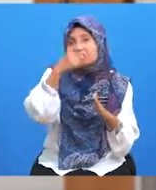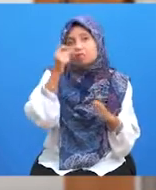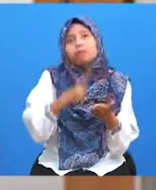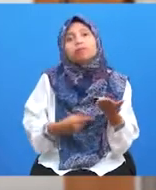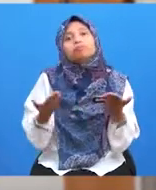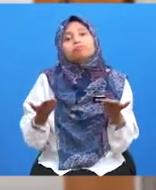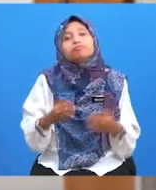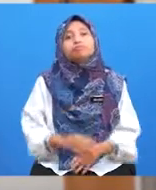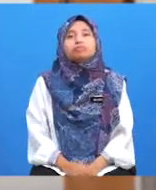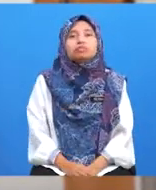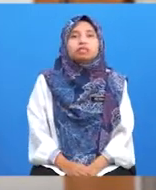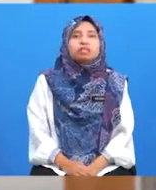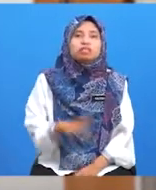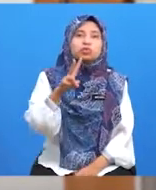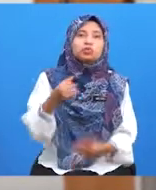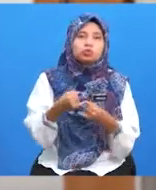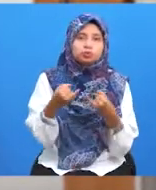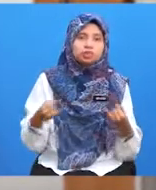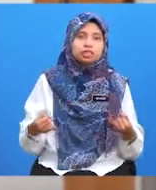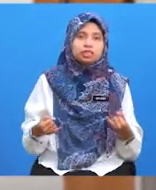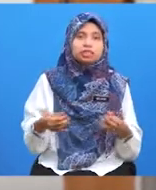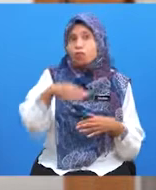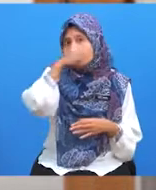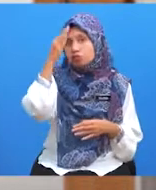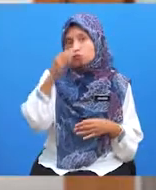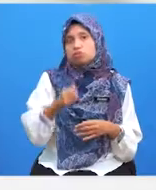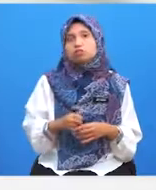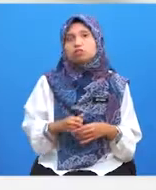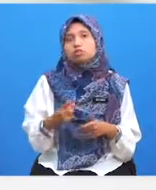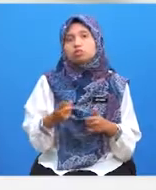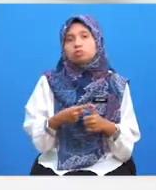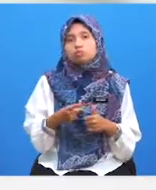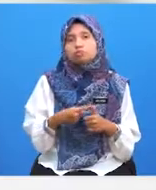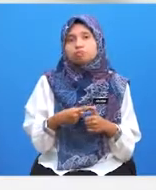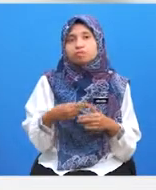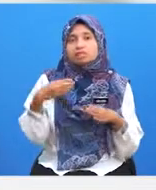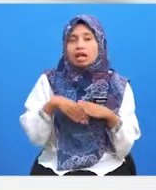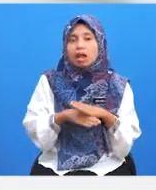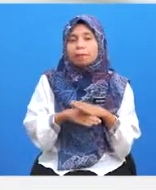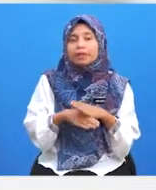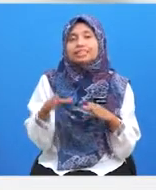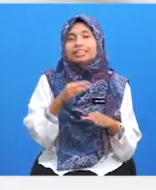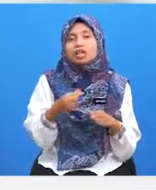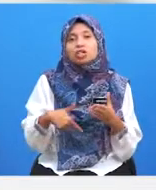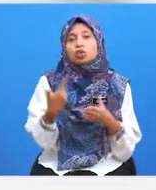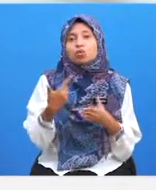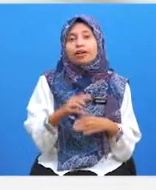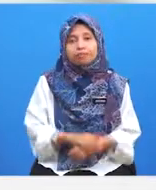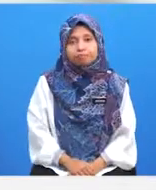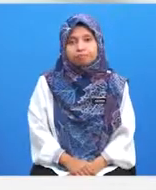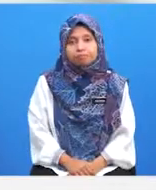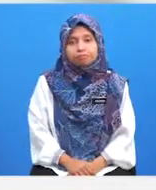Baiklah dua jenis faktur yaitu faktor dalaman dan faktor luar dan